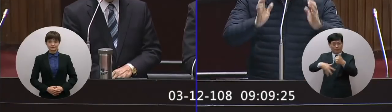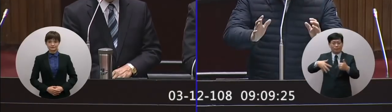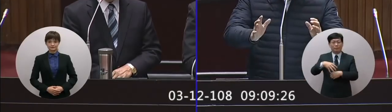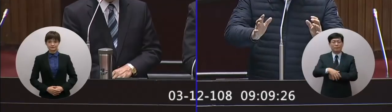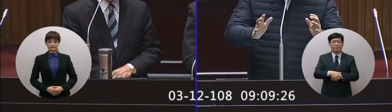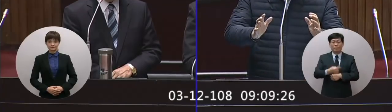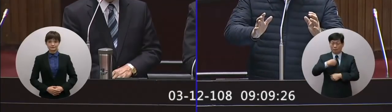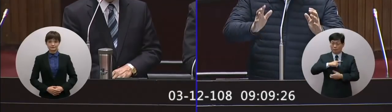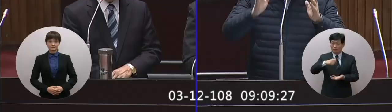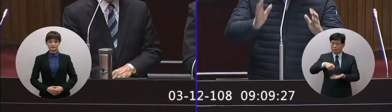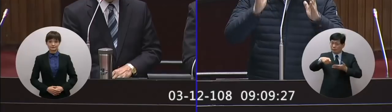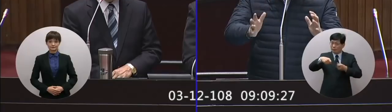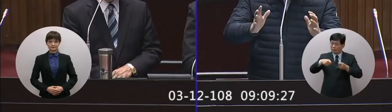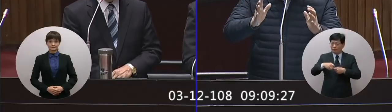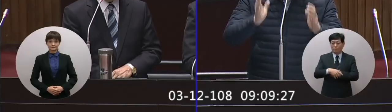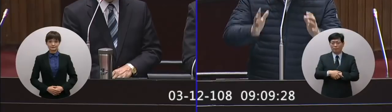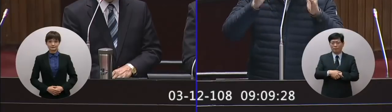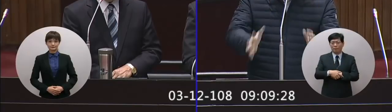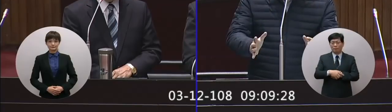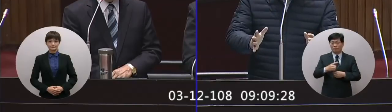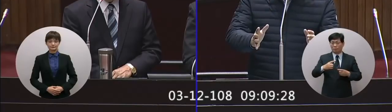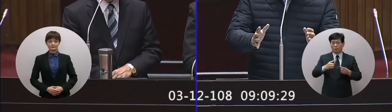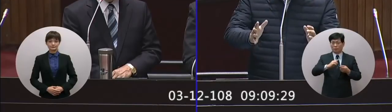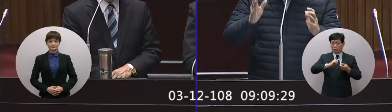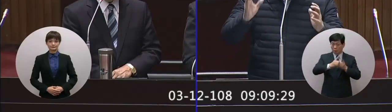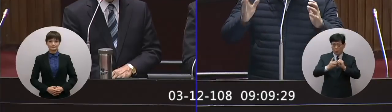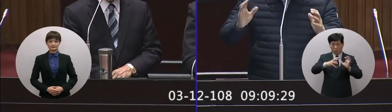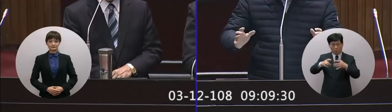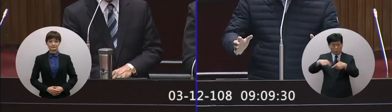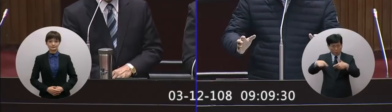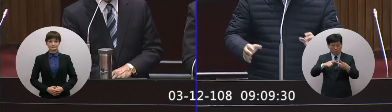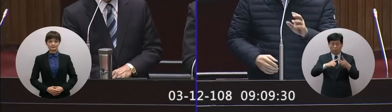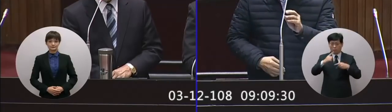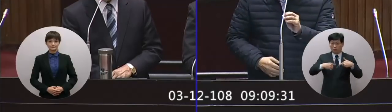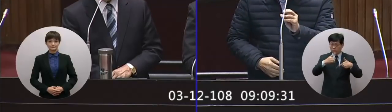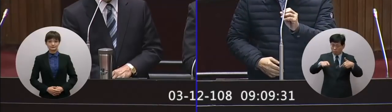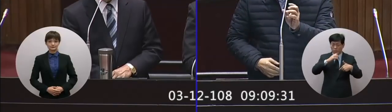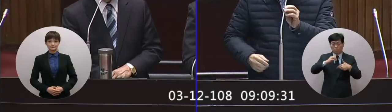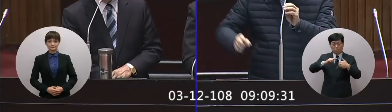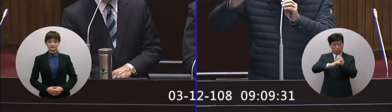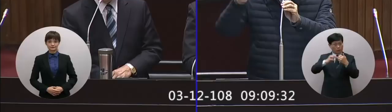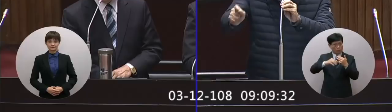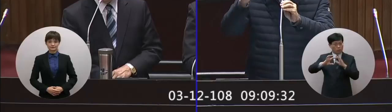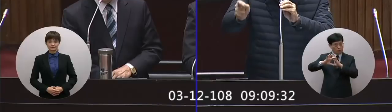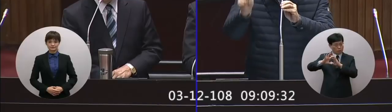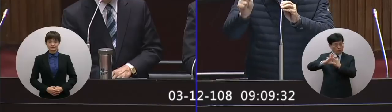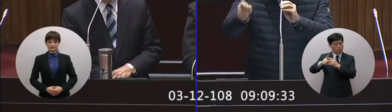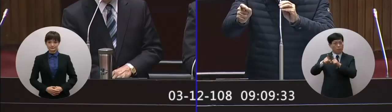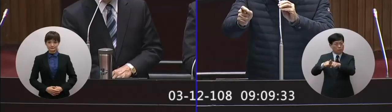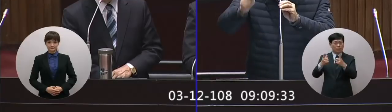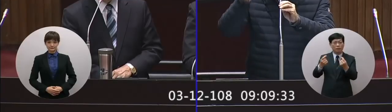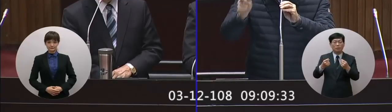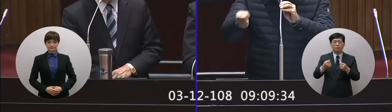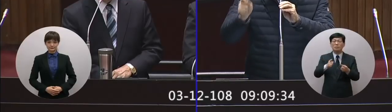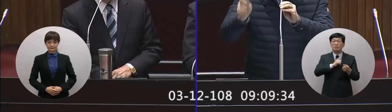的提案几乎自由化、国际化，法规跟世界接轨。院长，从你的施